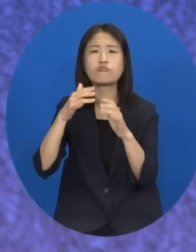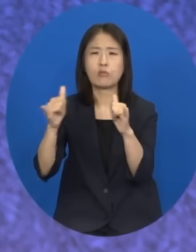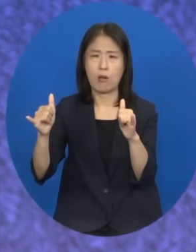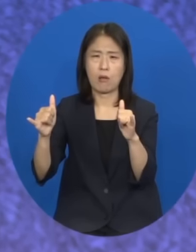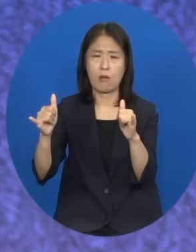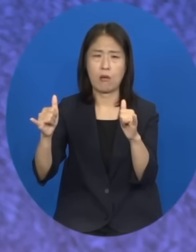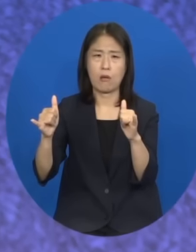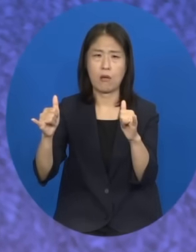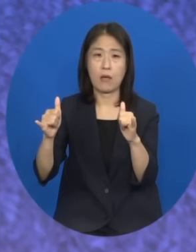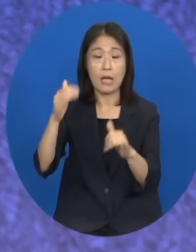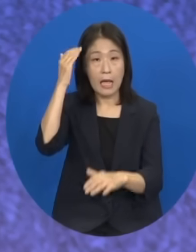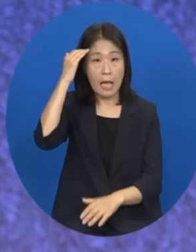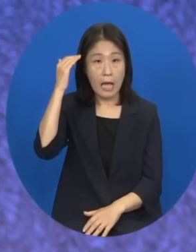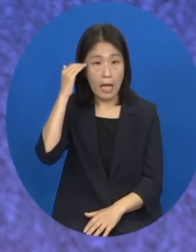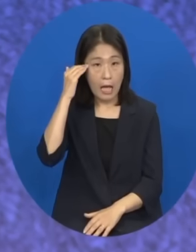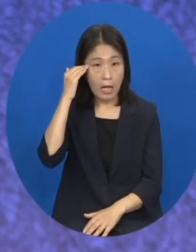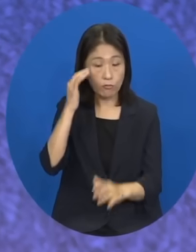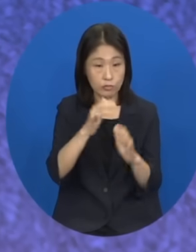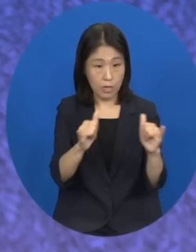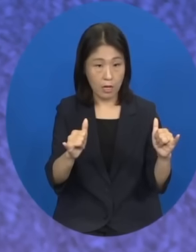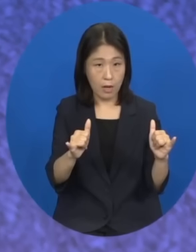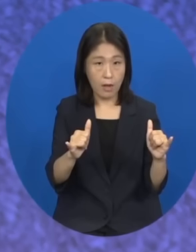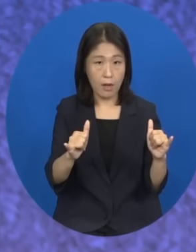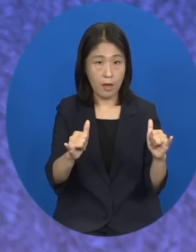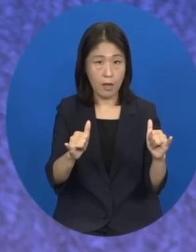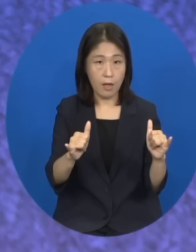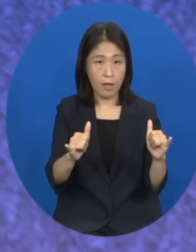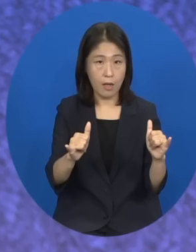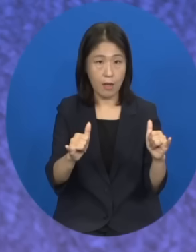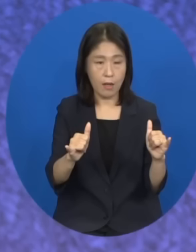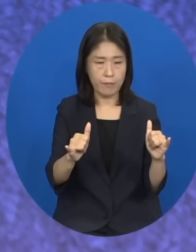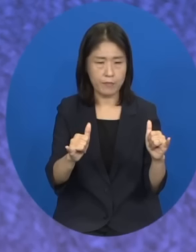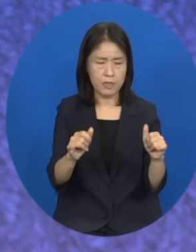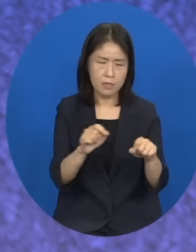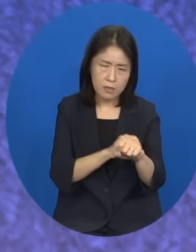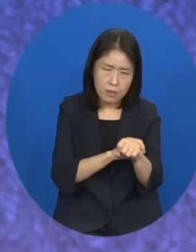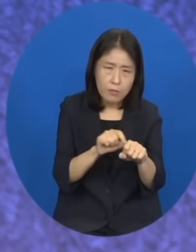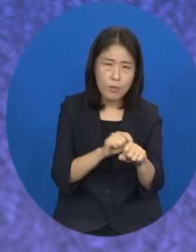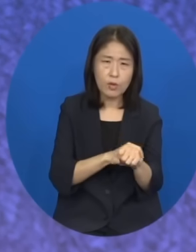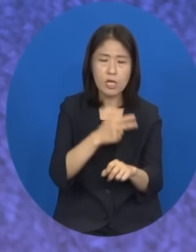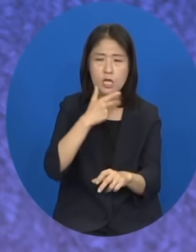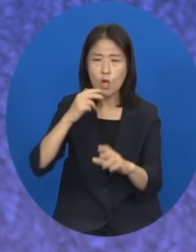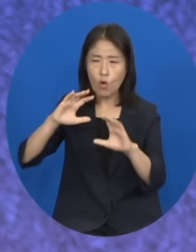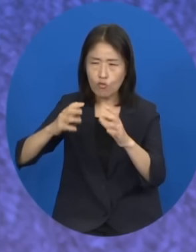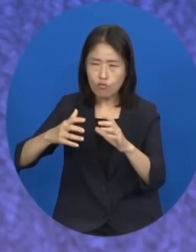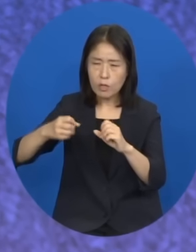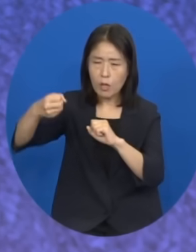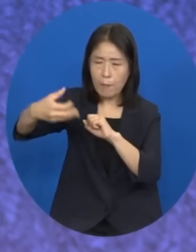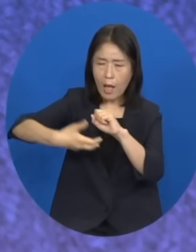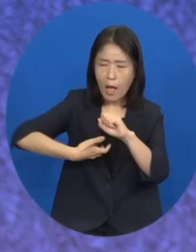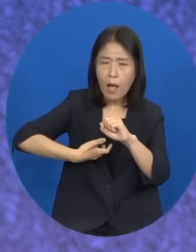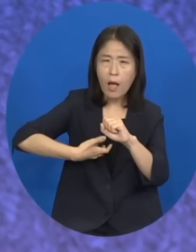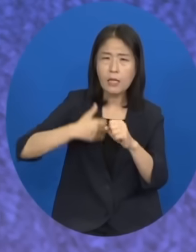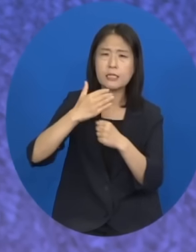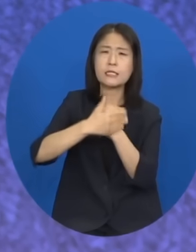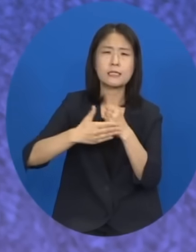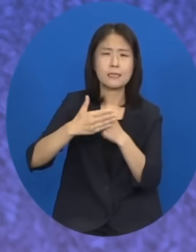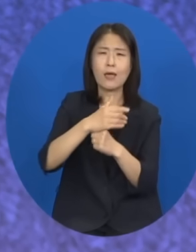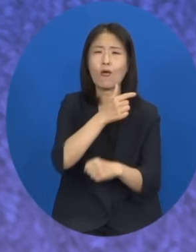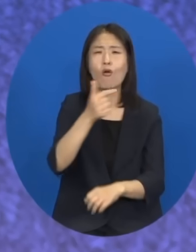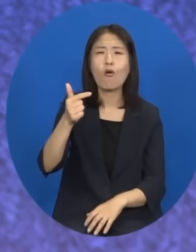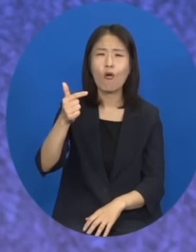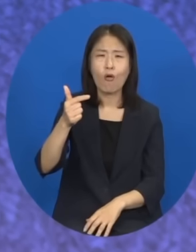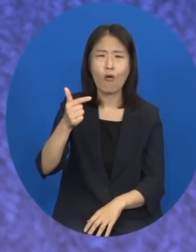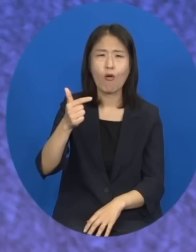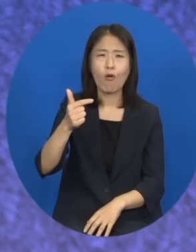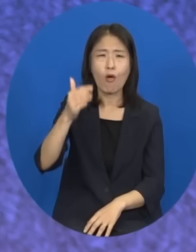특히 영국으로부터 받은 은혜가 굉장히 커요. 한국 교회 부흥의 불씨